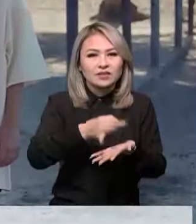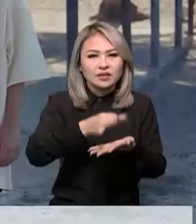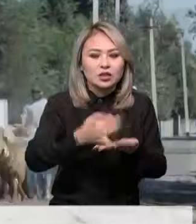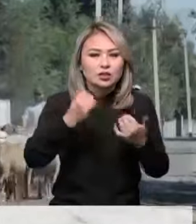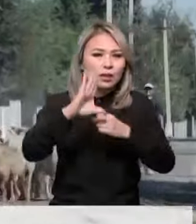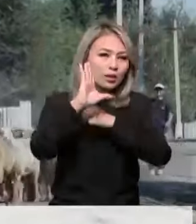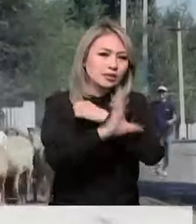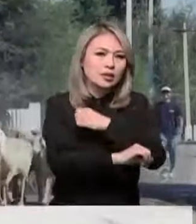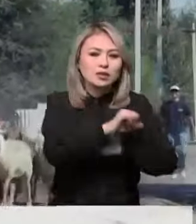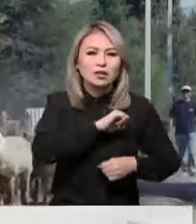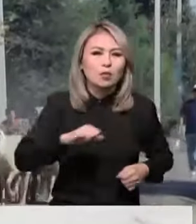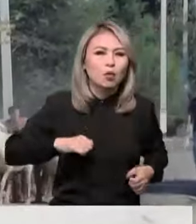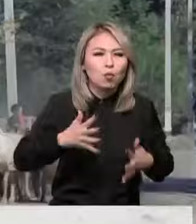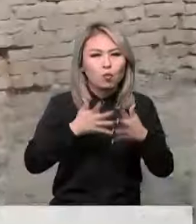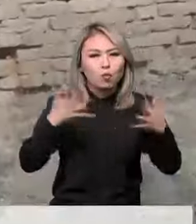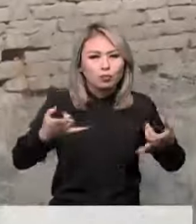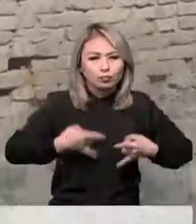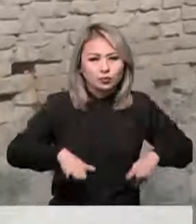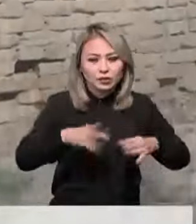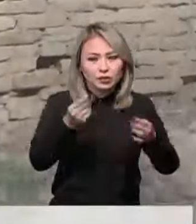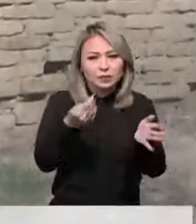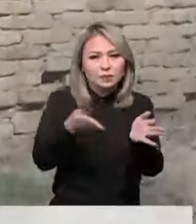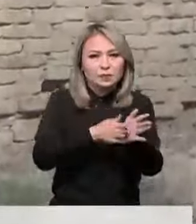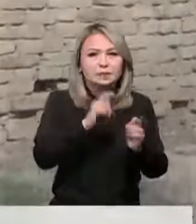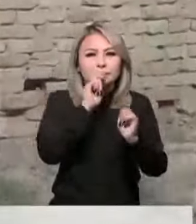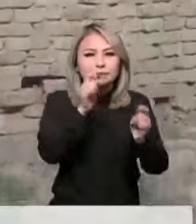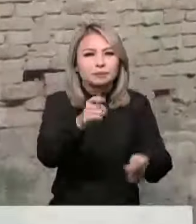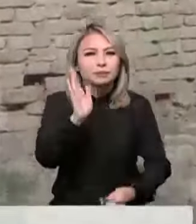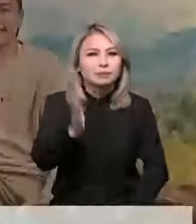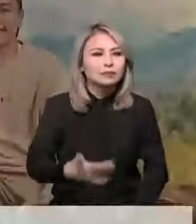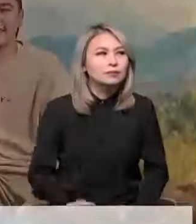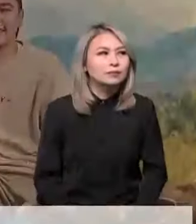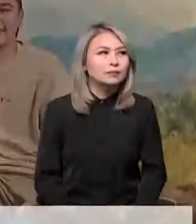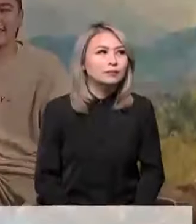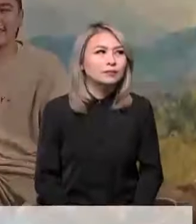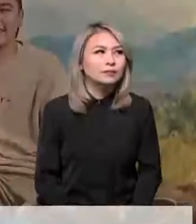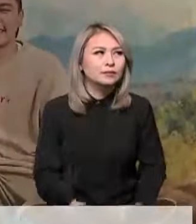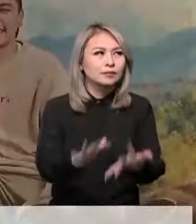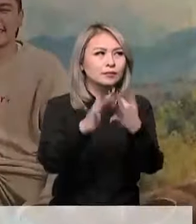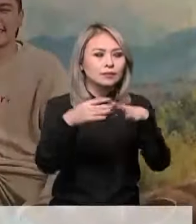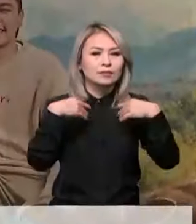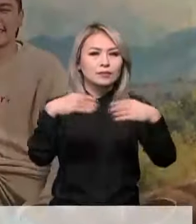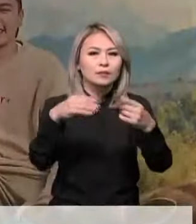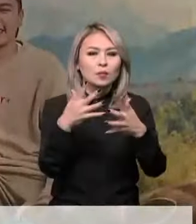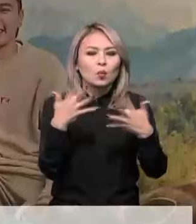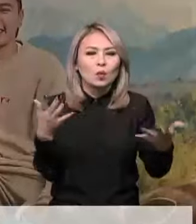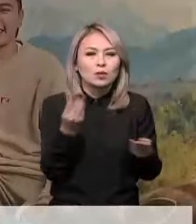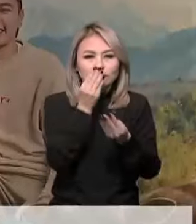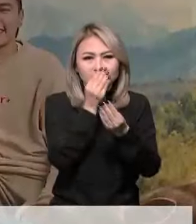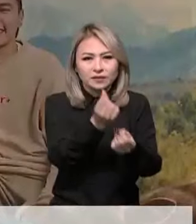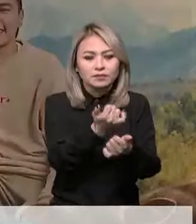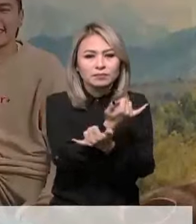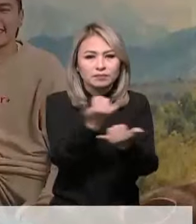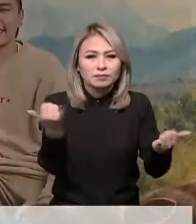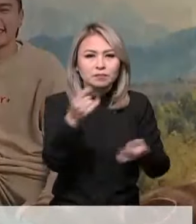Маусым соңында ең көп төл алған отбасыға қомақты сыйақы қарастырылған. Ауыл шаруашылығына деген қызығушылықты арттыру және сол